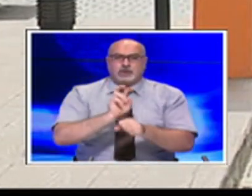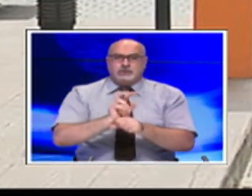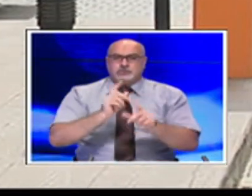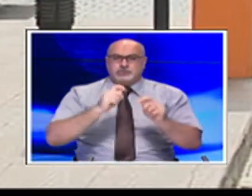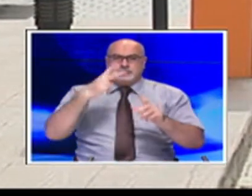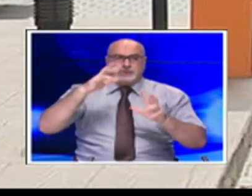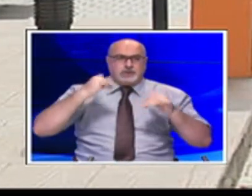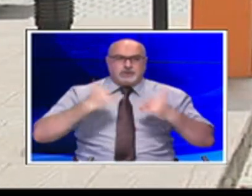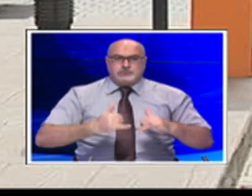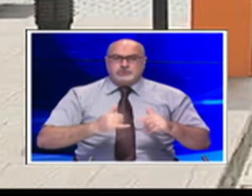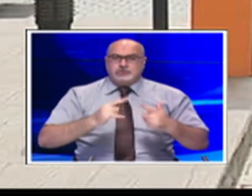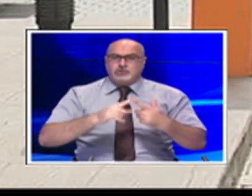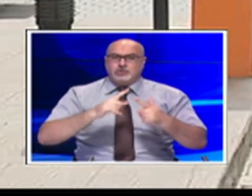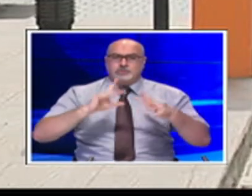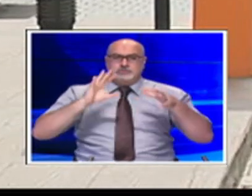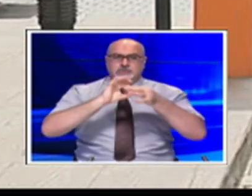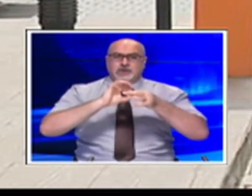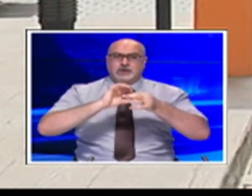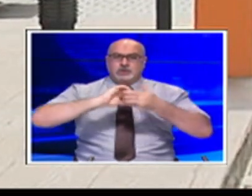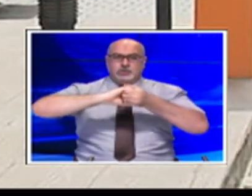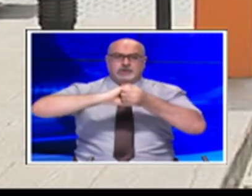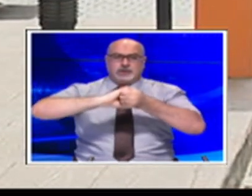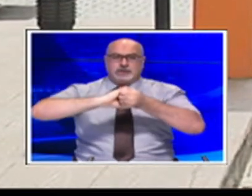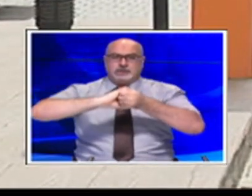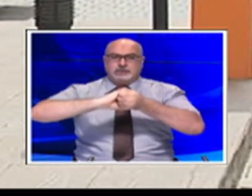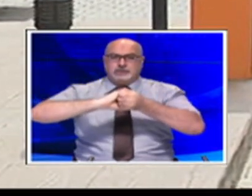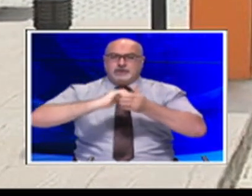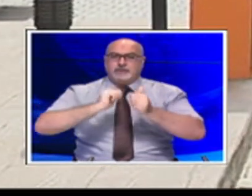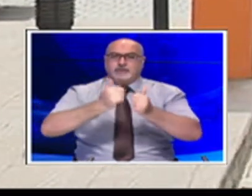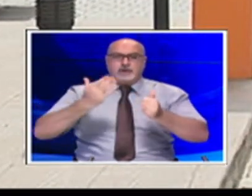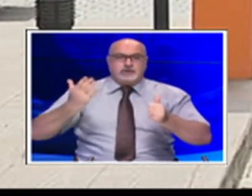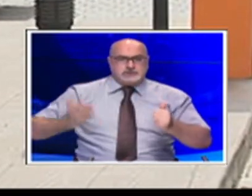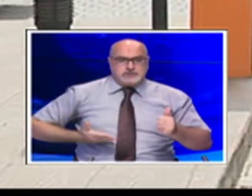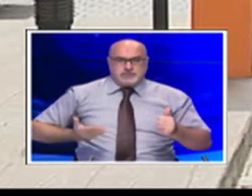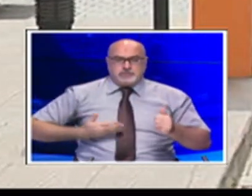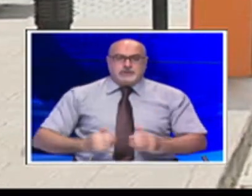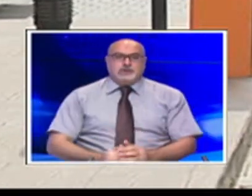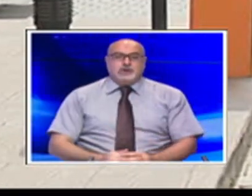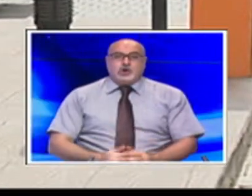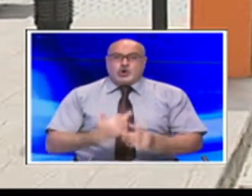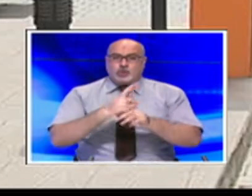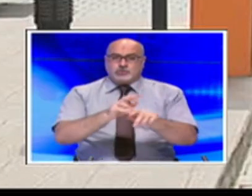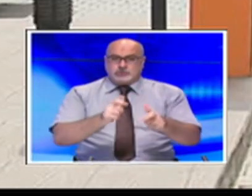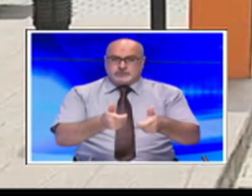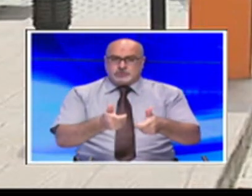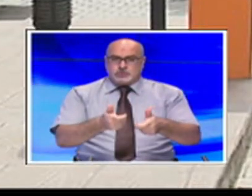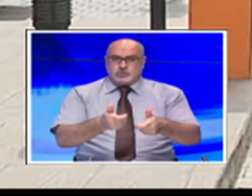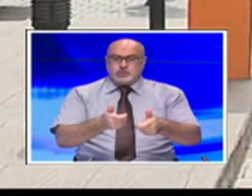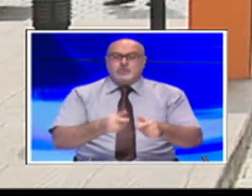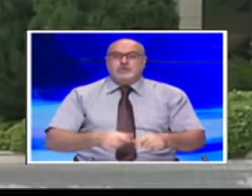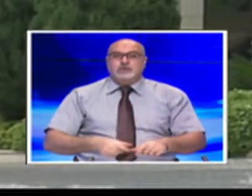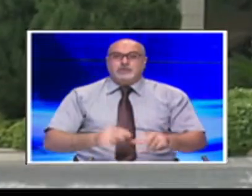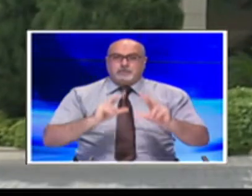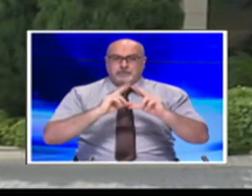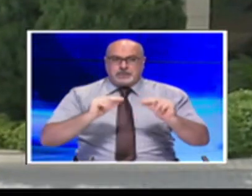الدولة الجزائرية في تقوية روح التضامن الإنساني مع الدول الشقيقة. من مستشفى المنظر الجميل